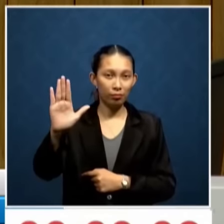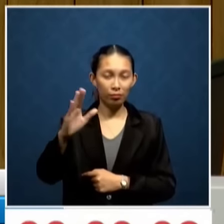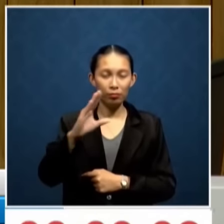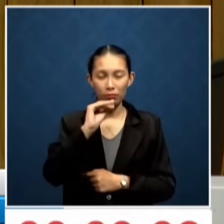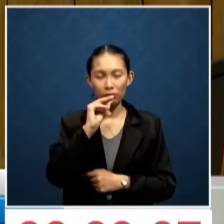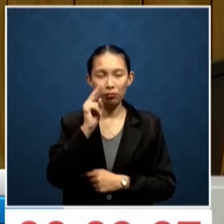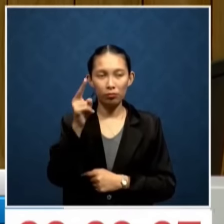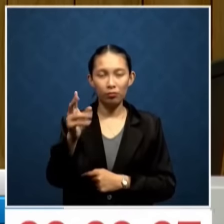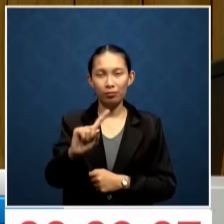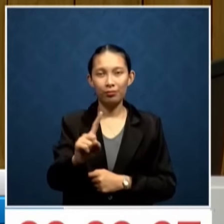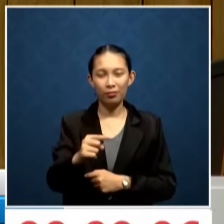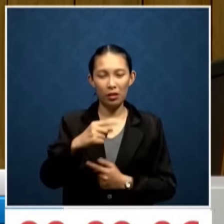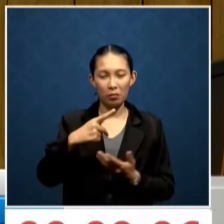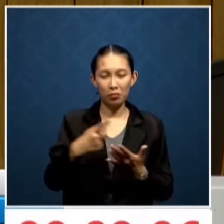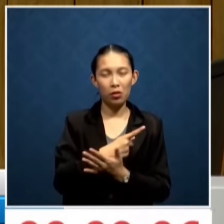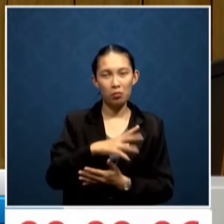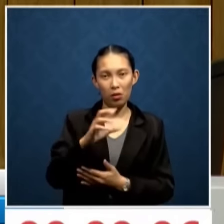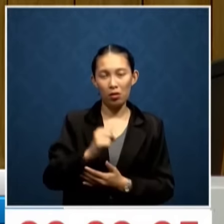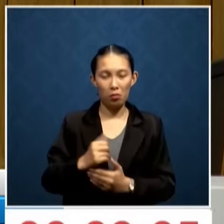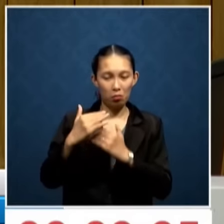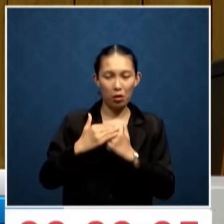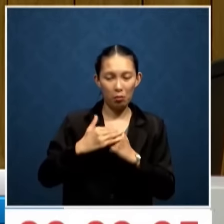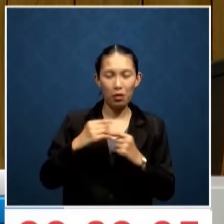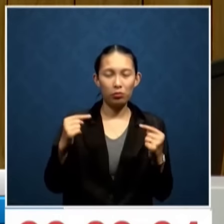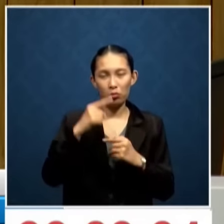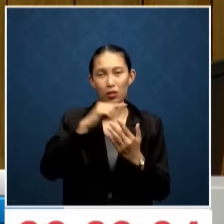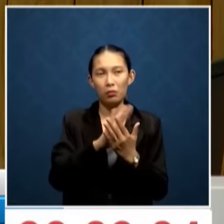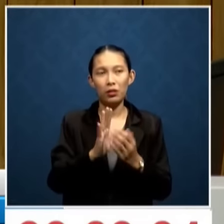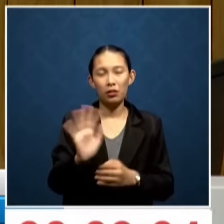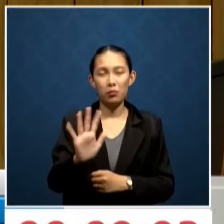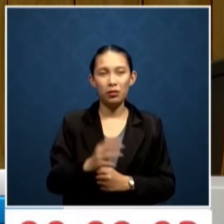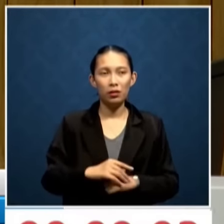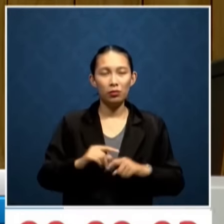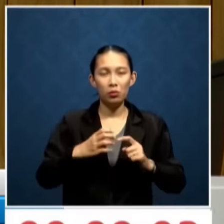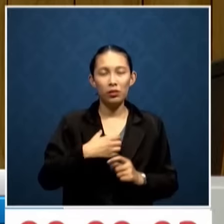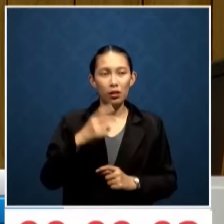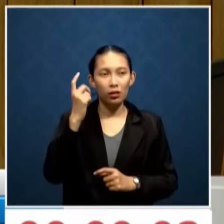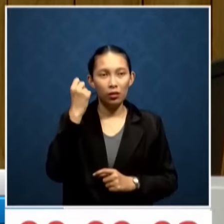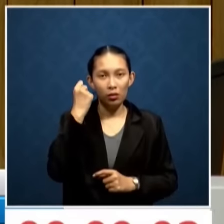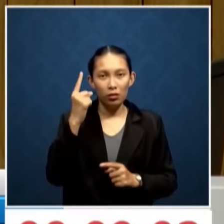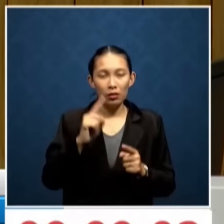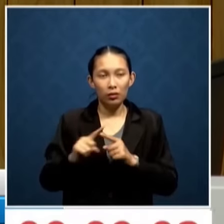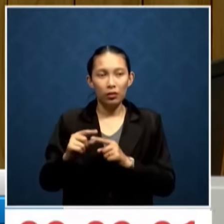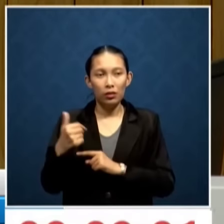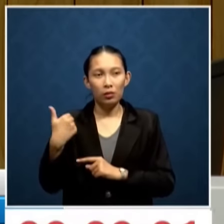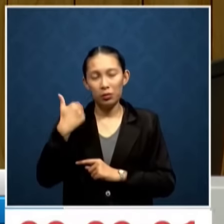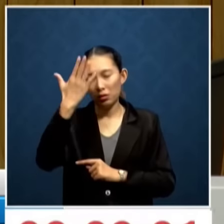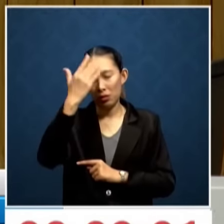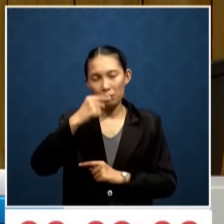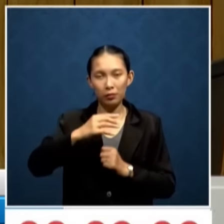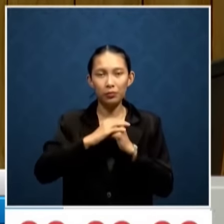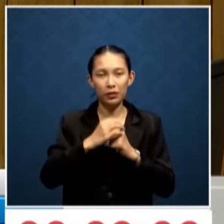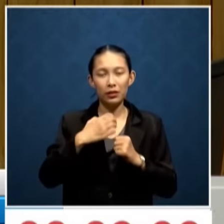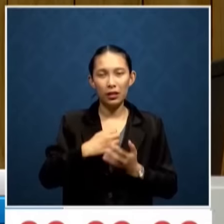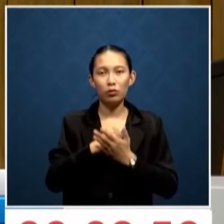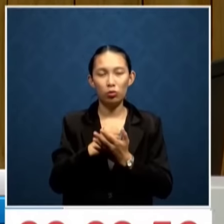องการต้องเอากำไรกับไทยไม่ต้องการเอาเปรียบไทยแล้วก็อยากให้เข้าใจดีแล้วเขาถ้าทางจีนเองเนี่ยจะพยายามช่วยทุ